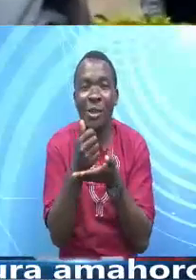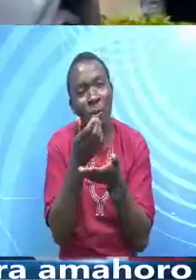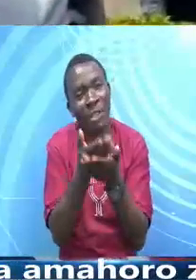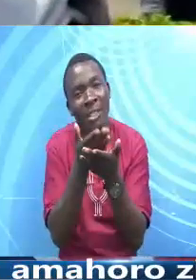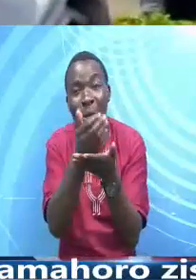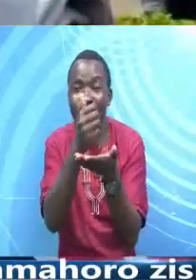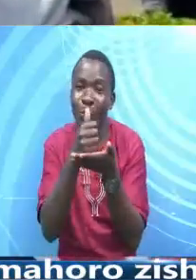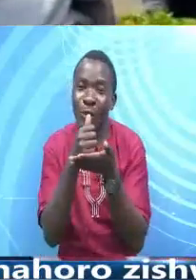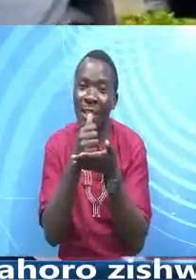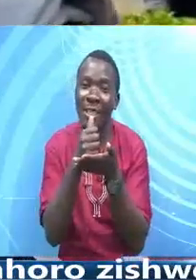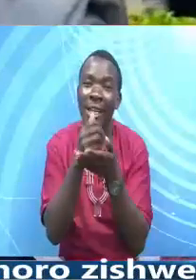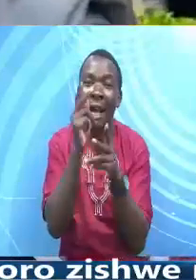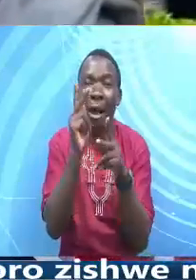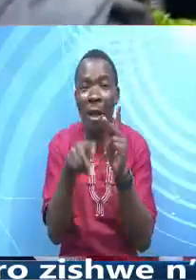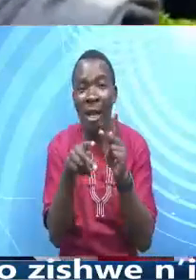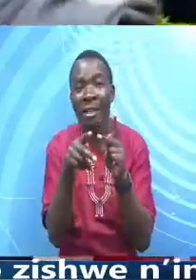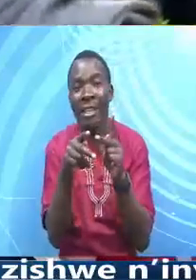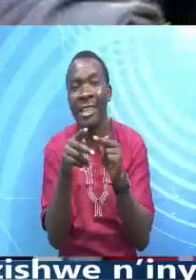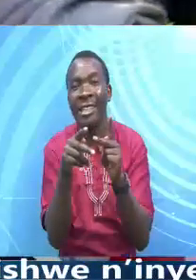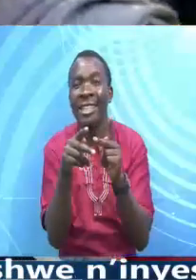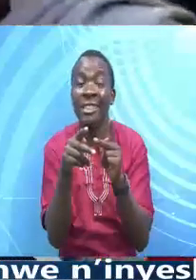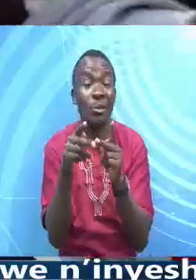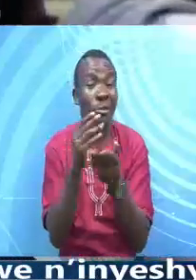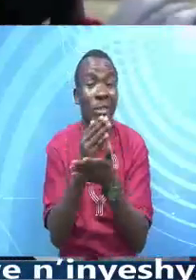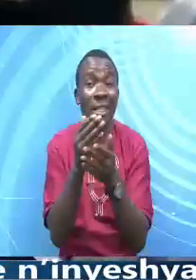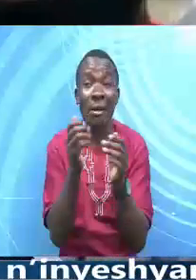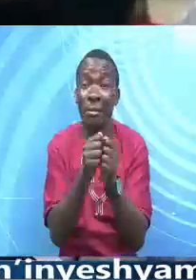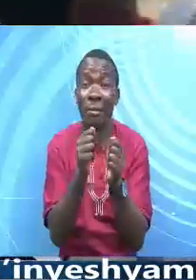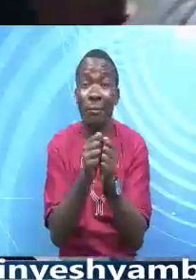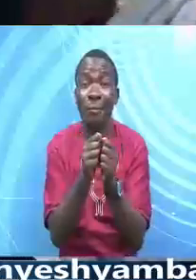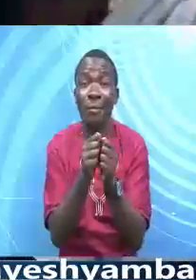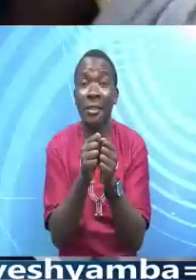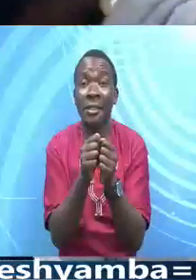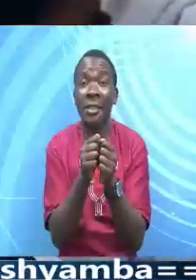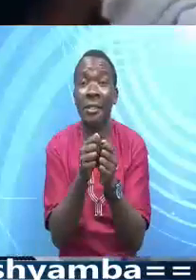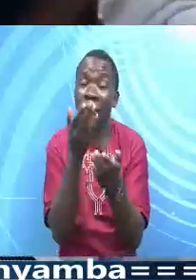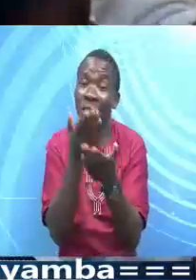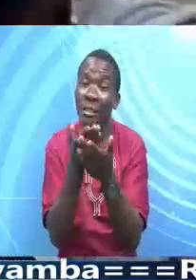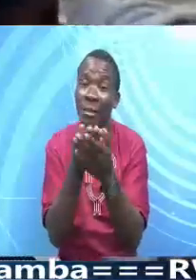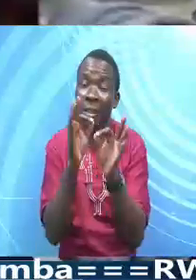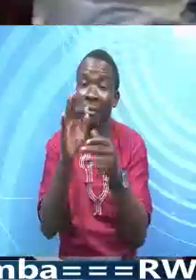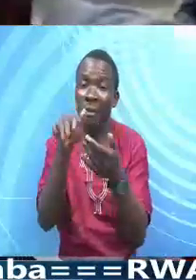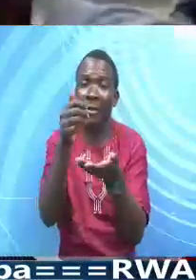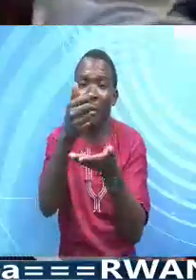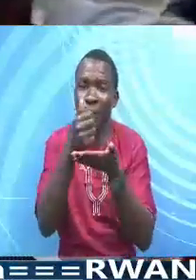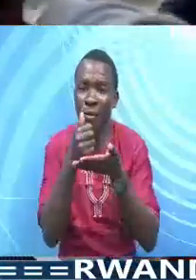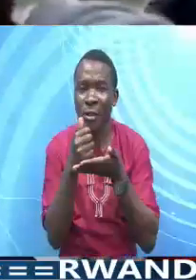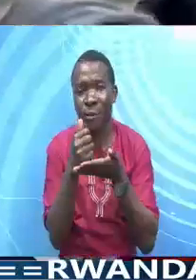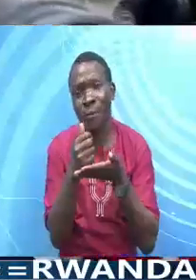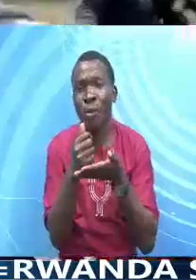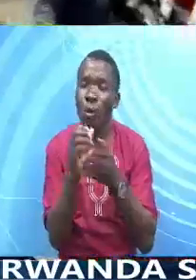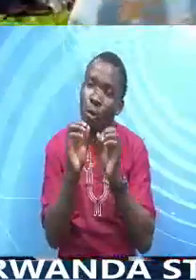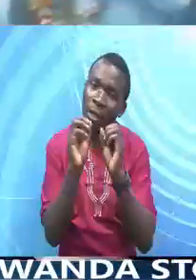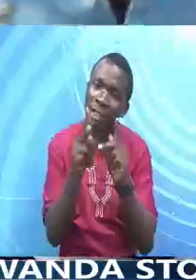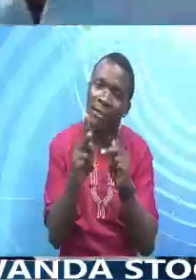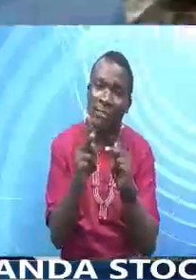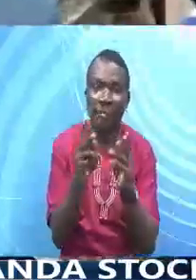kusaidiliwa. Kama watu watabakia kumungini, haiko mbaya, malali iko. Lakini naomba kitu kidogo ya kusaidia population. Sawa. Hakuna